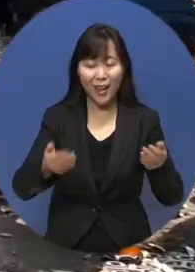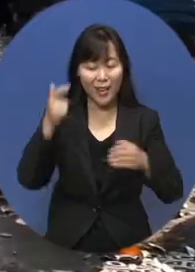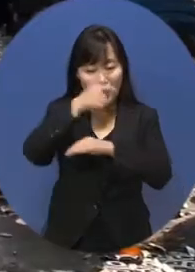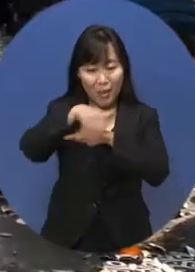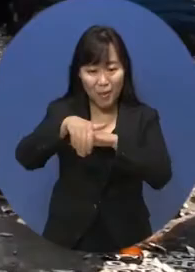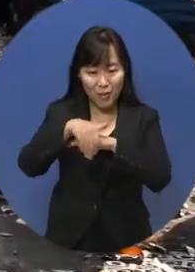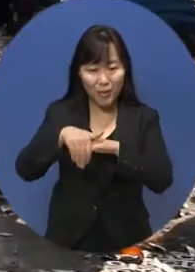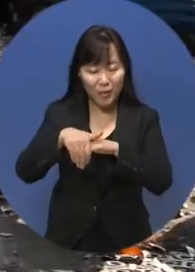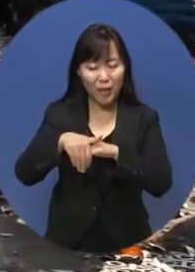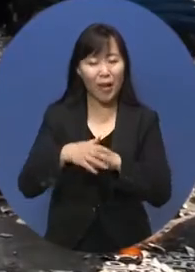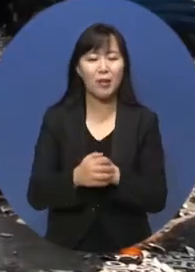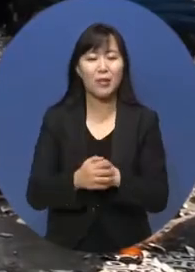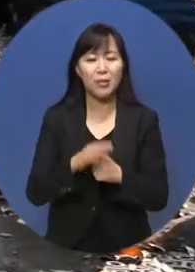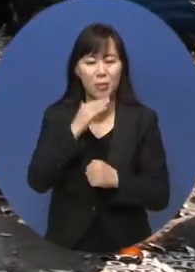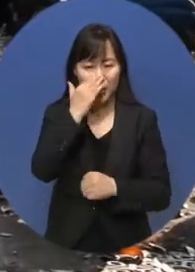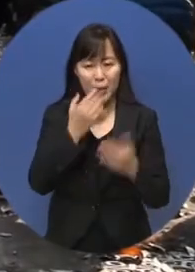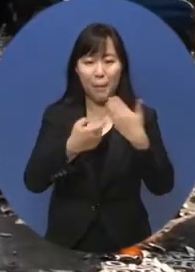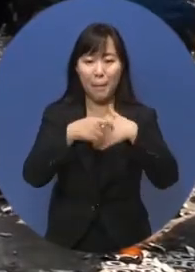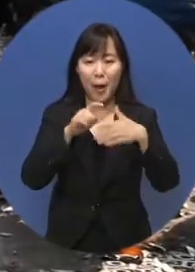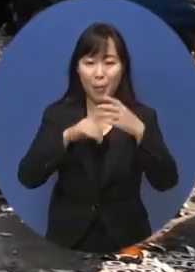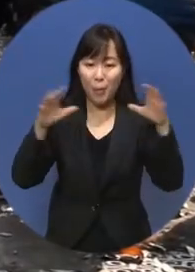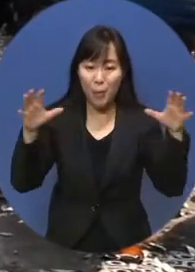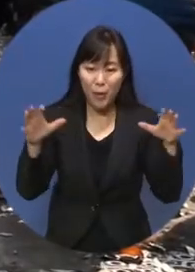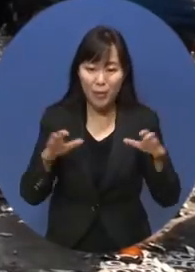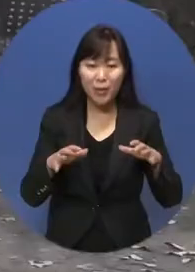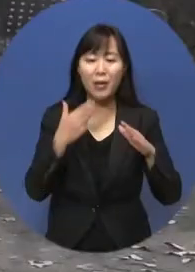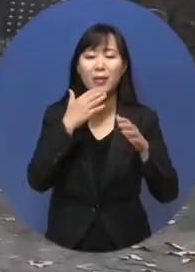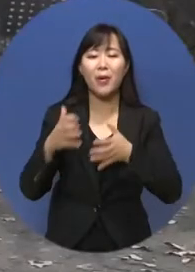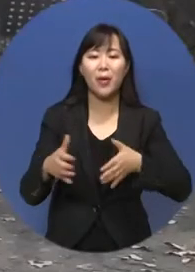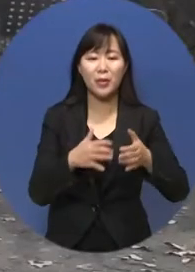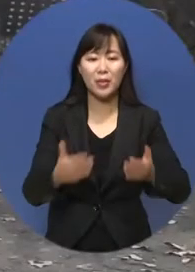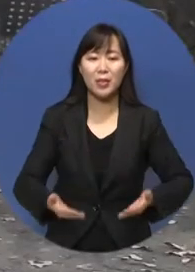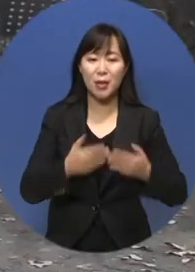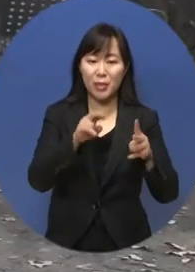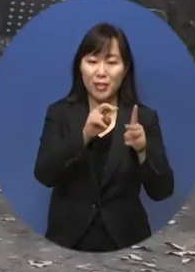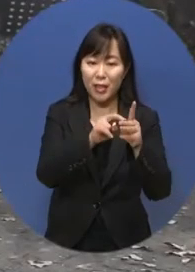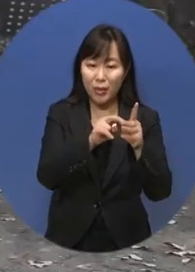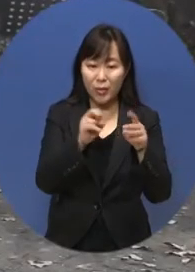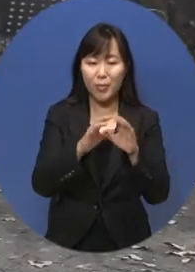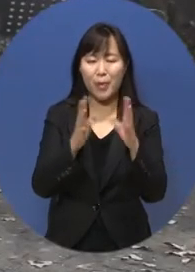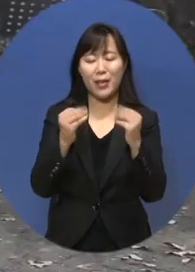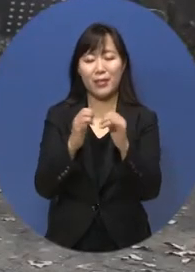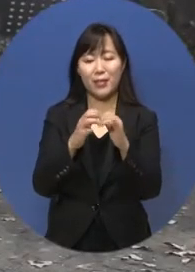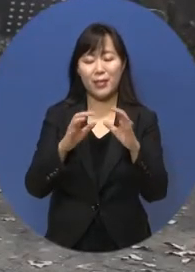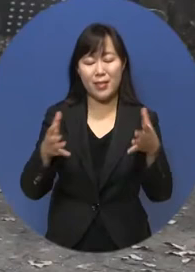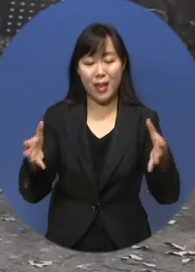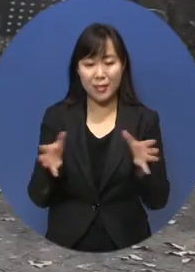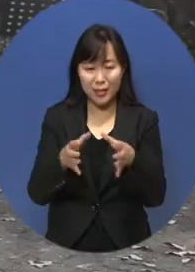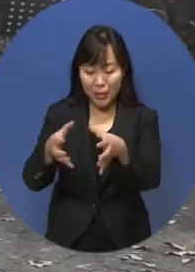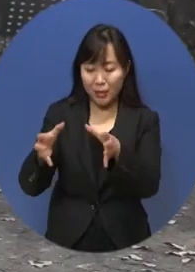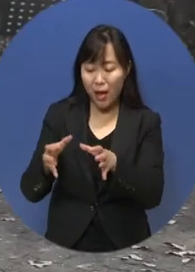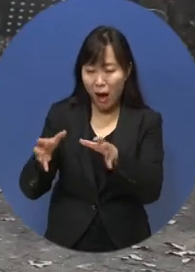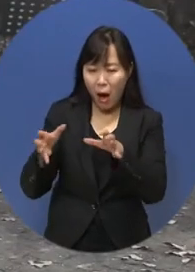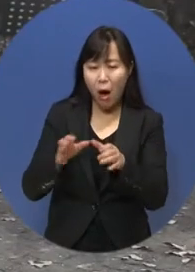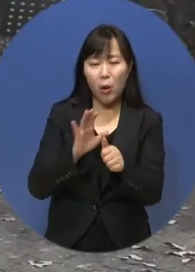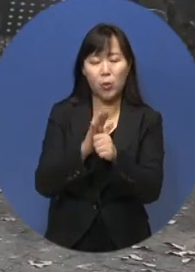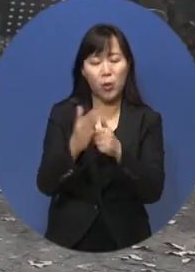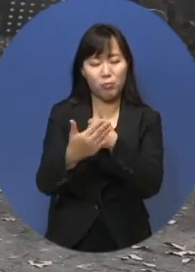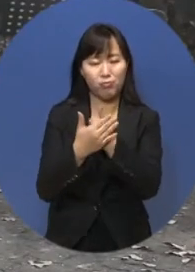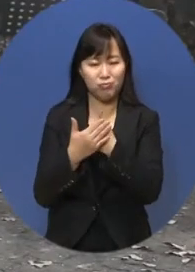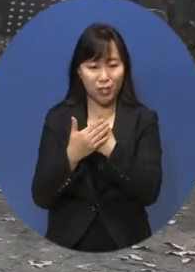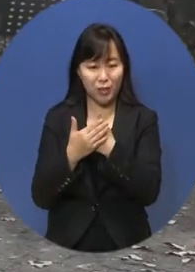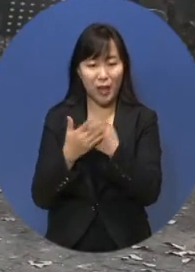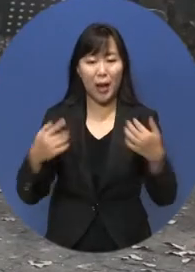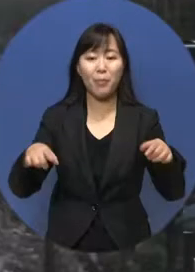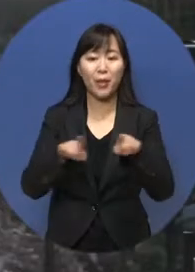기회까지 선한 마음들이 모여 경기도 자원봉사센터와 여러 단체들이 물심양면의 지원으로